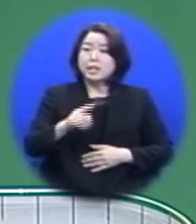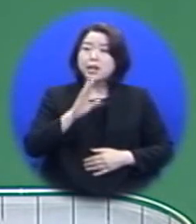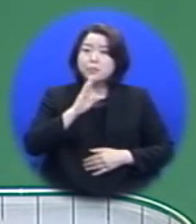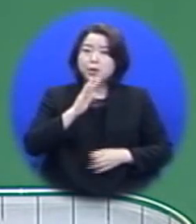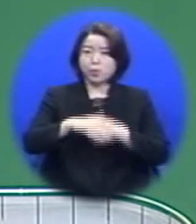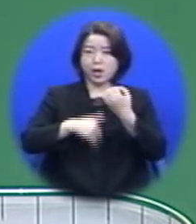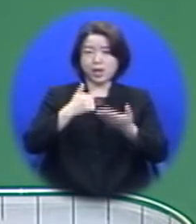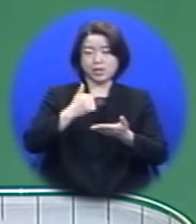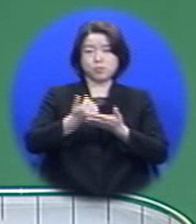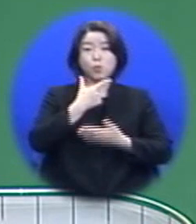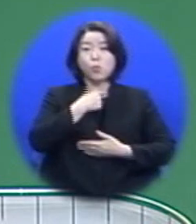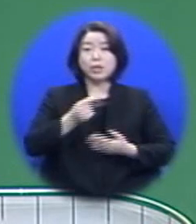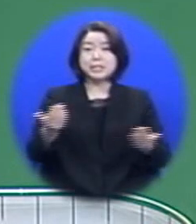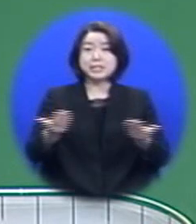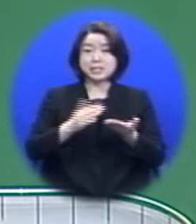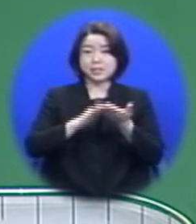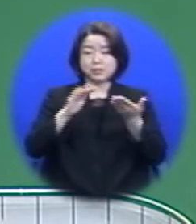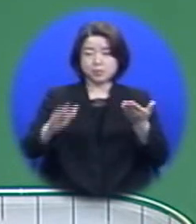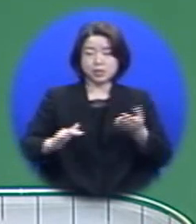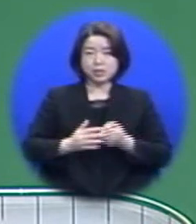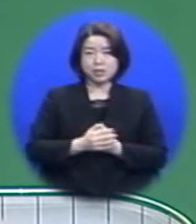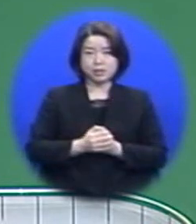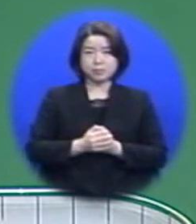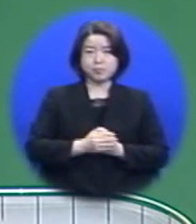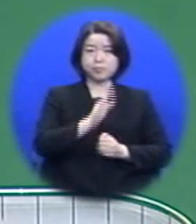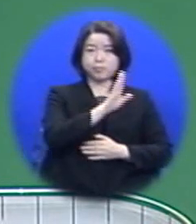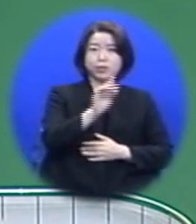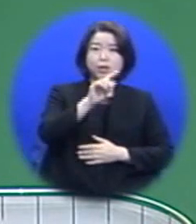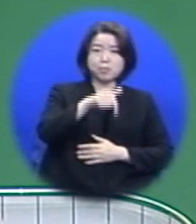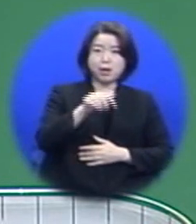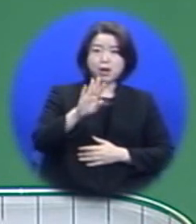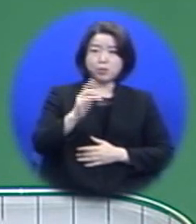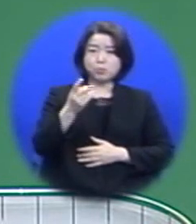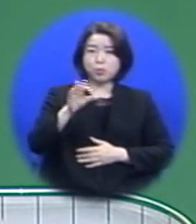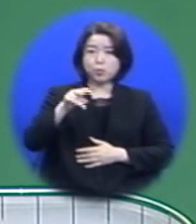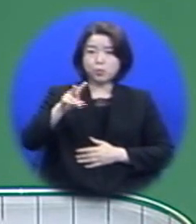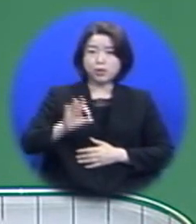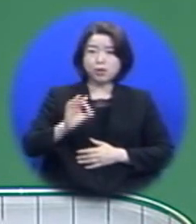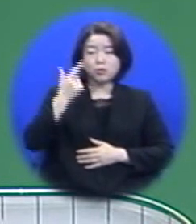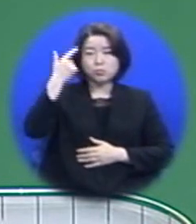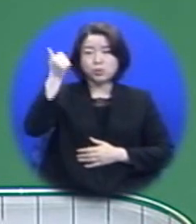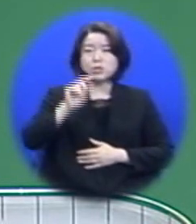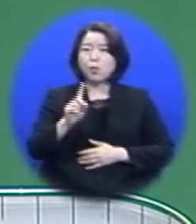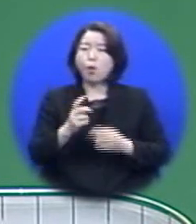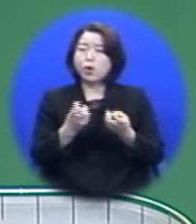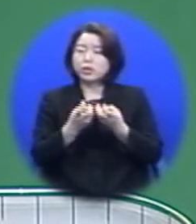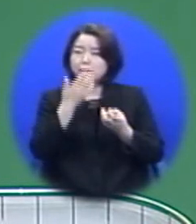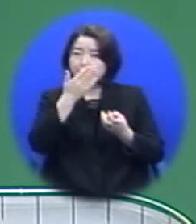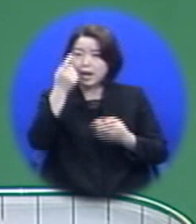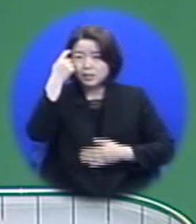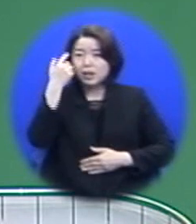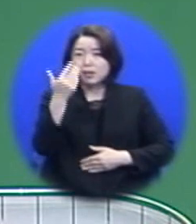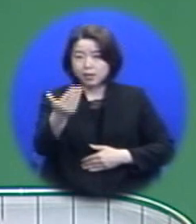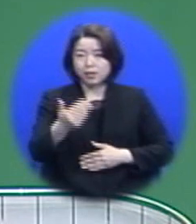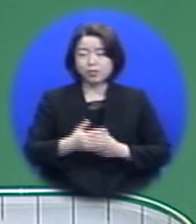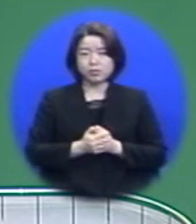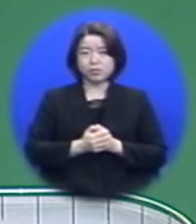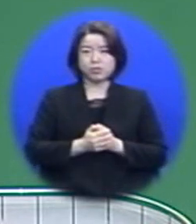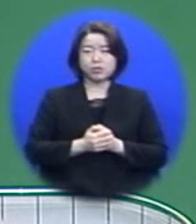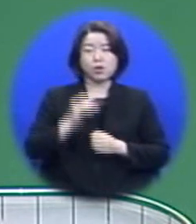것 박보영 목사님은 어떻게 그렇게 할 수 있었을까요 목사님